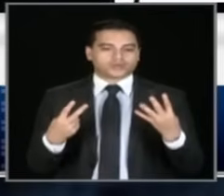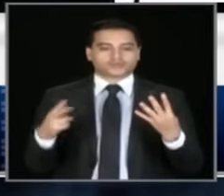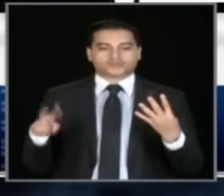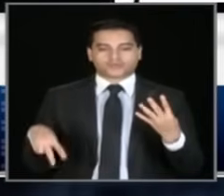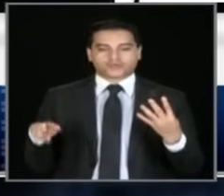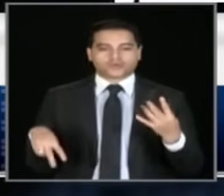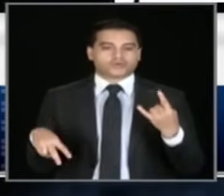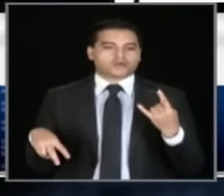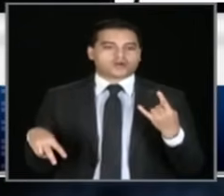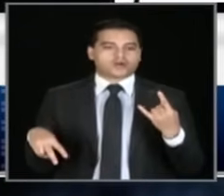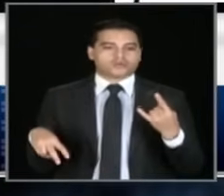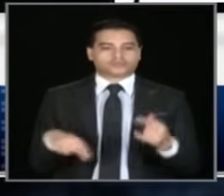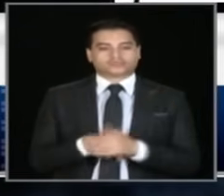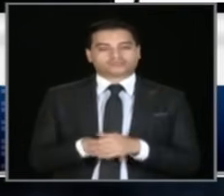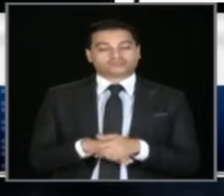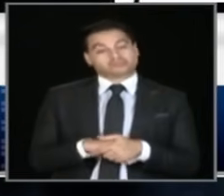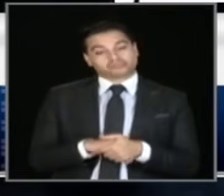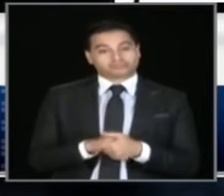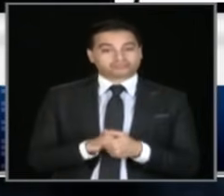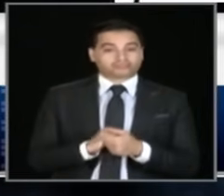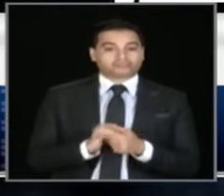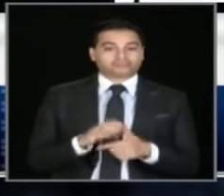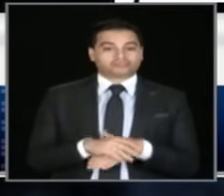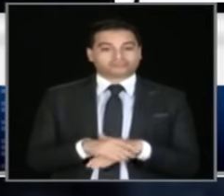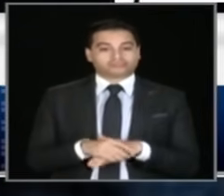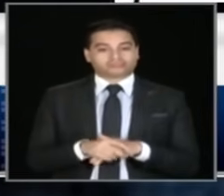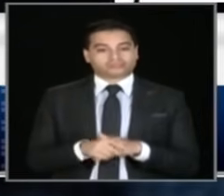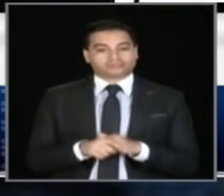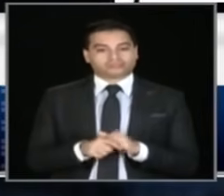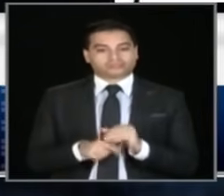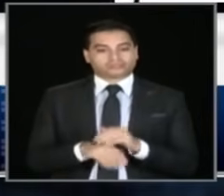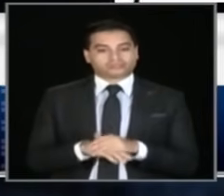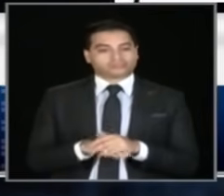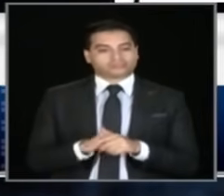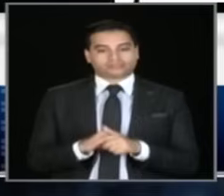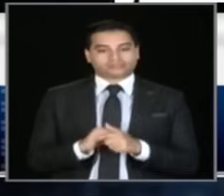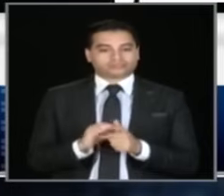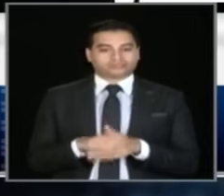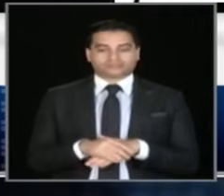12 14 18 10.